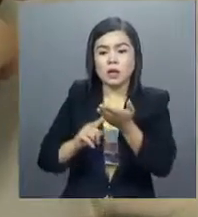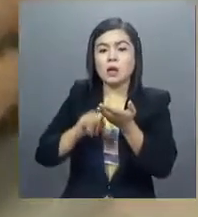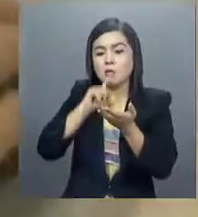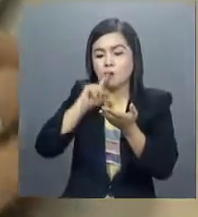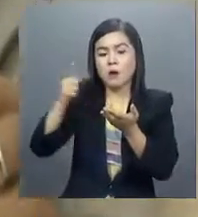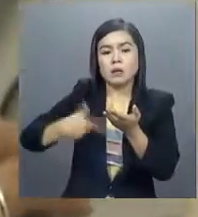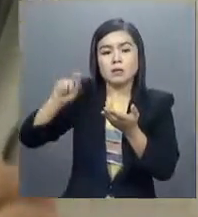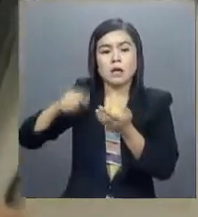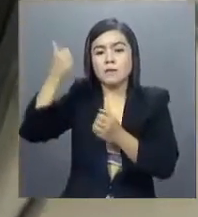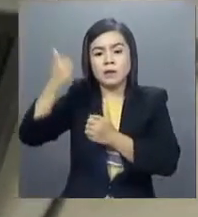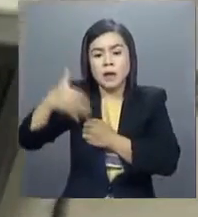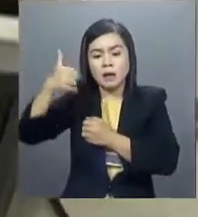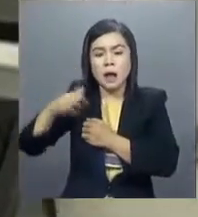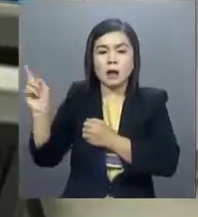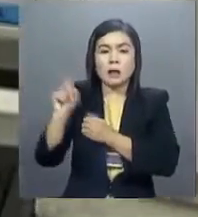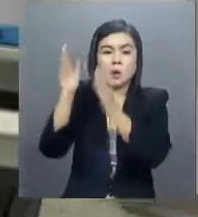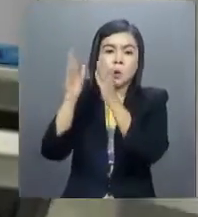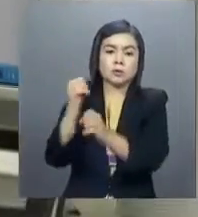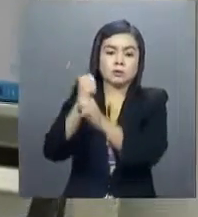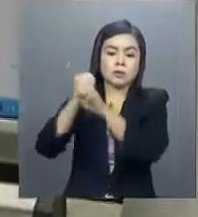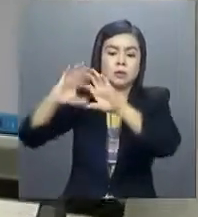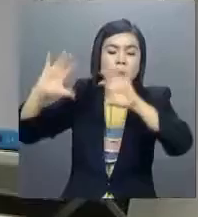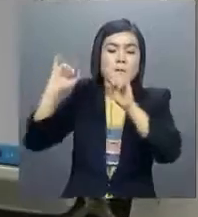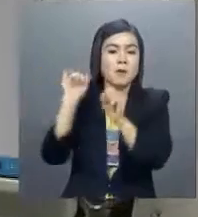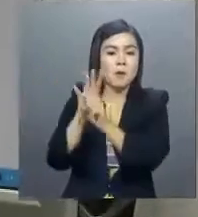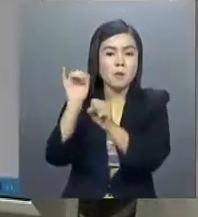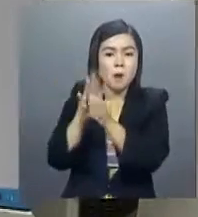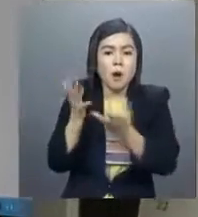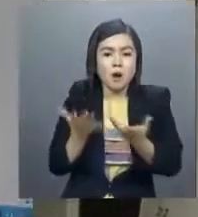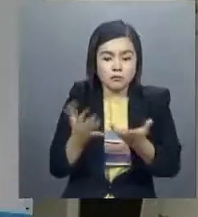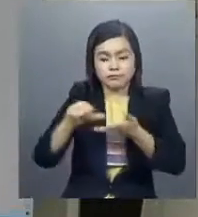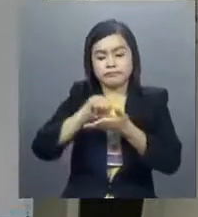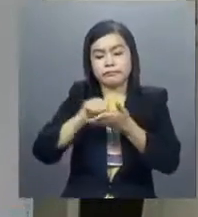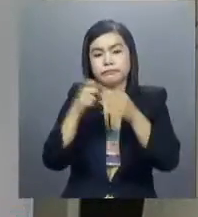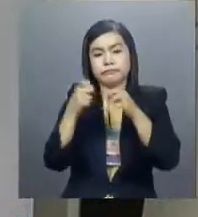เนื่องด้วยข้อจำกัดด้านบุคลากรจึงทำให้การแก้ปัญหาทำได้ล่าช้า